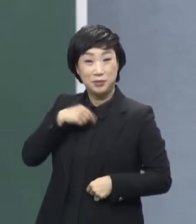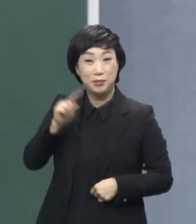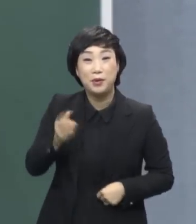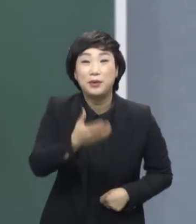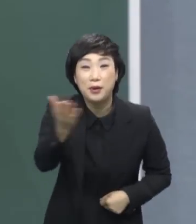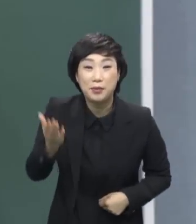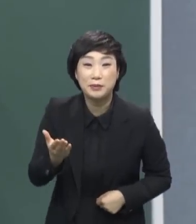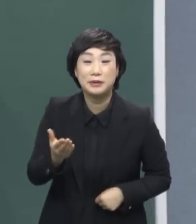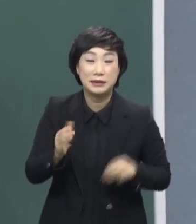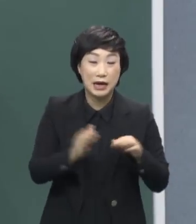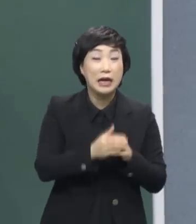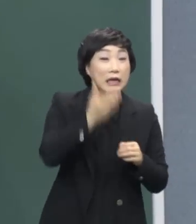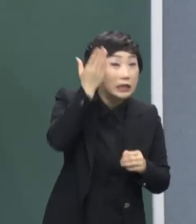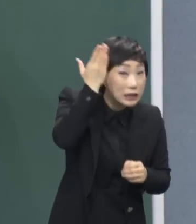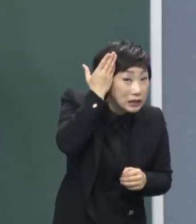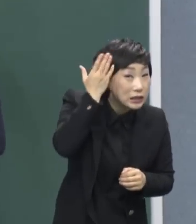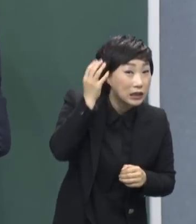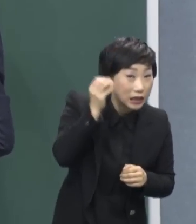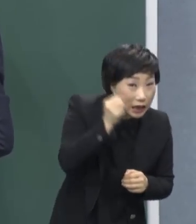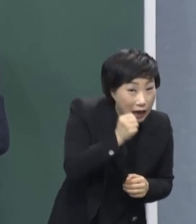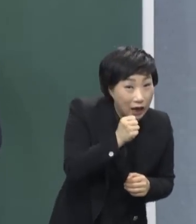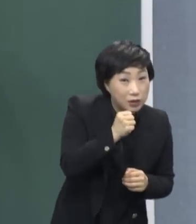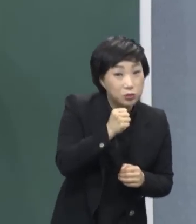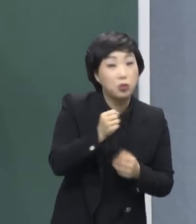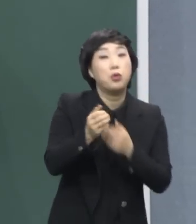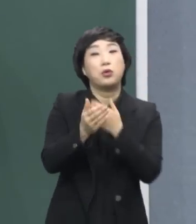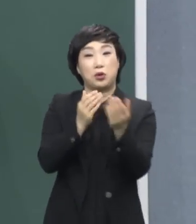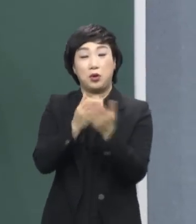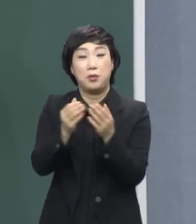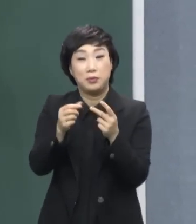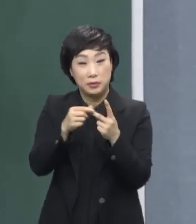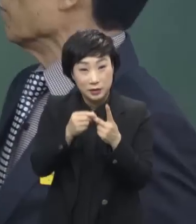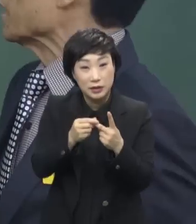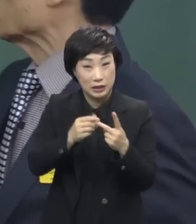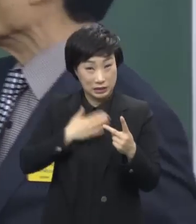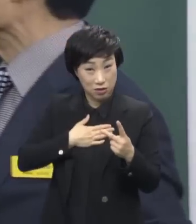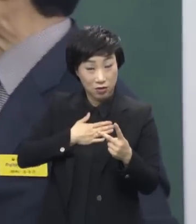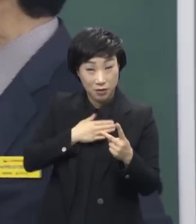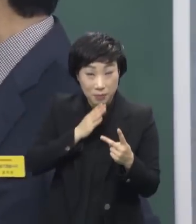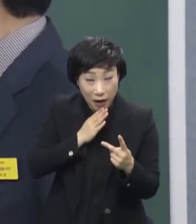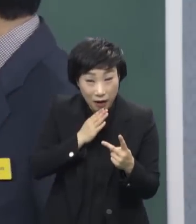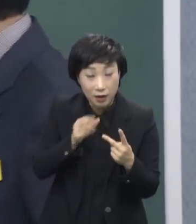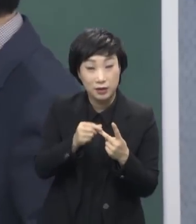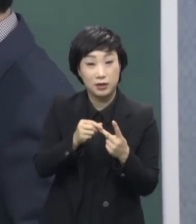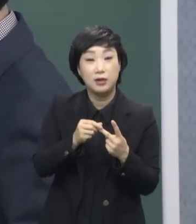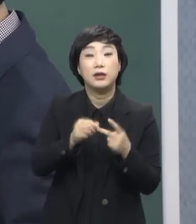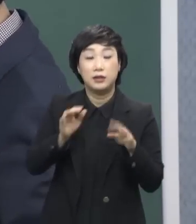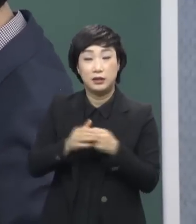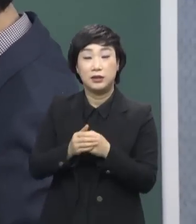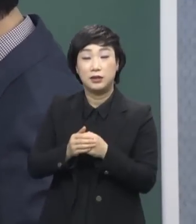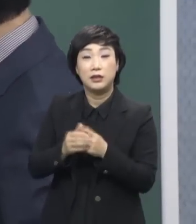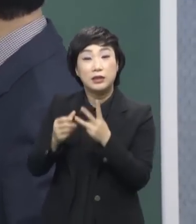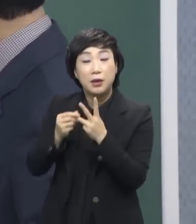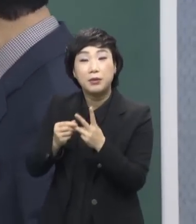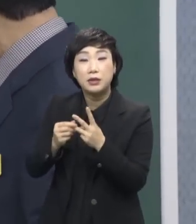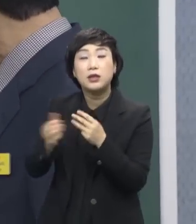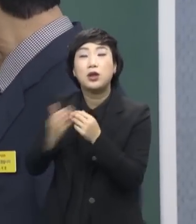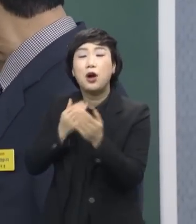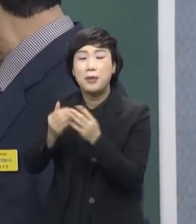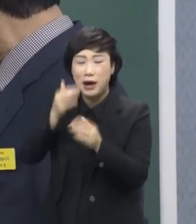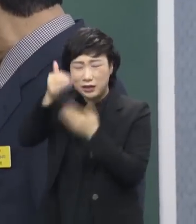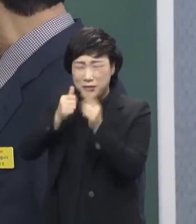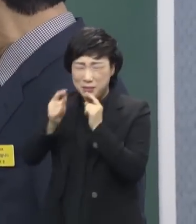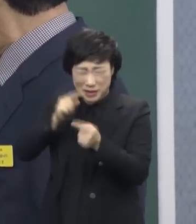자, 지식을 가지고 경험했다. 그러면 경험한 하나님 말씀대로 살아야